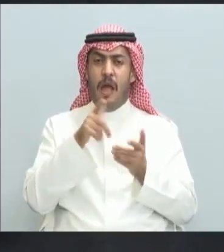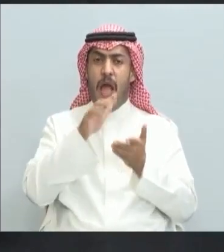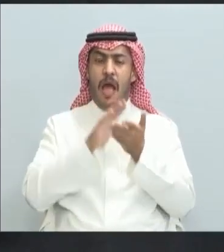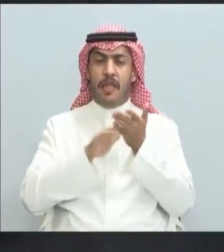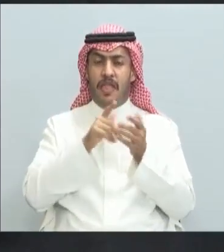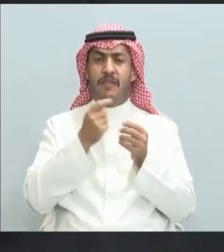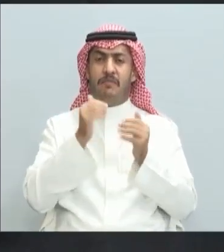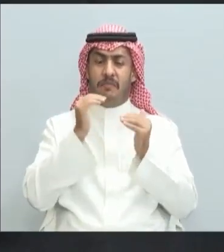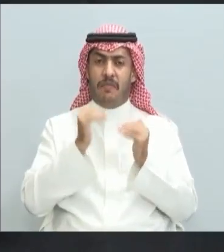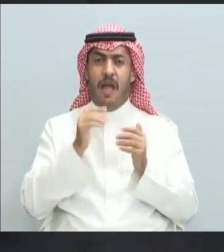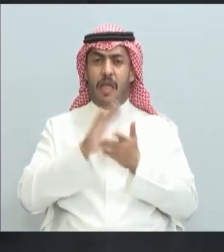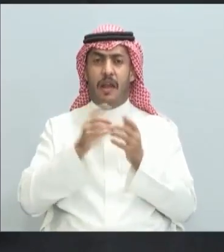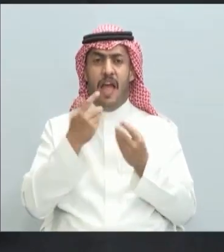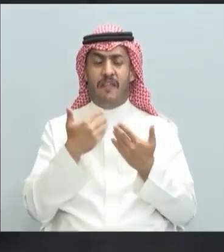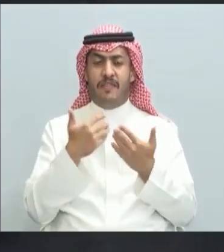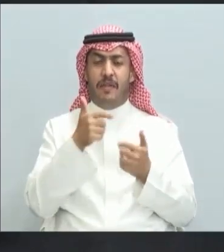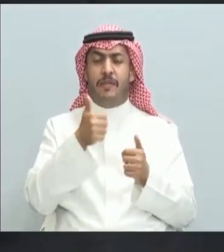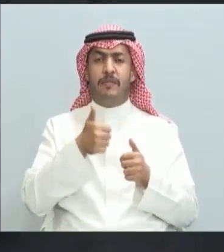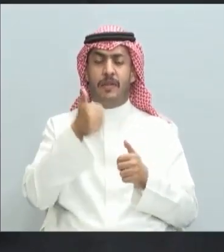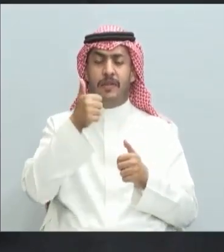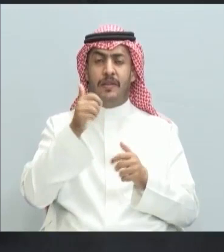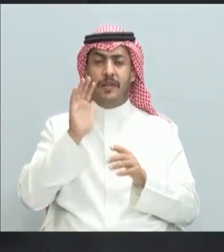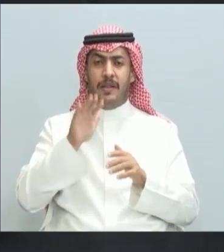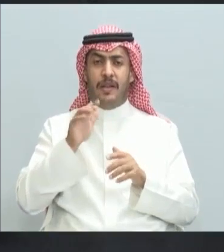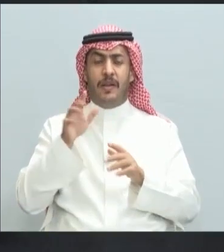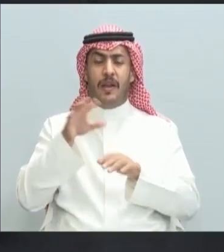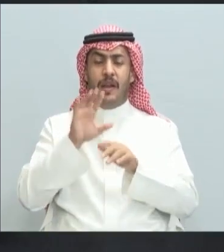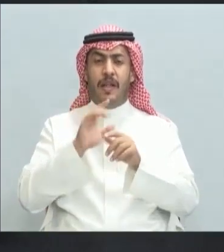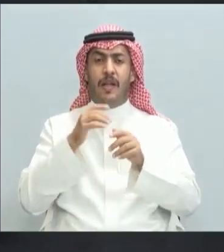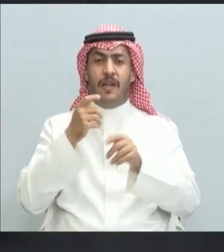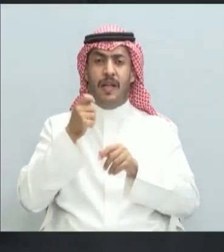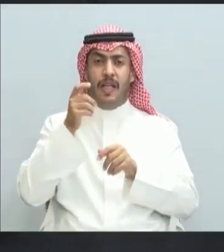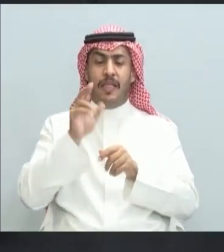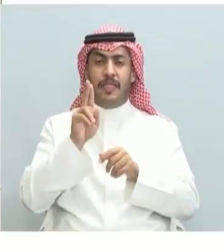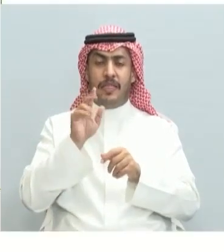فييه منخفض فهنا بكل تاكيد ستنخفض الكلفه